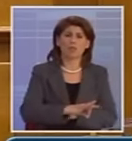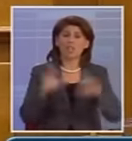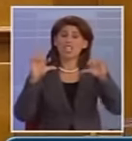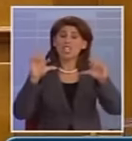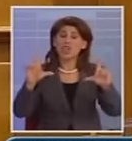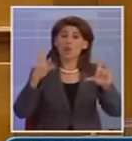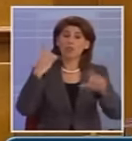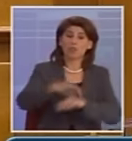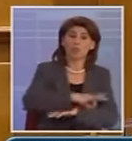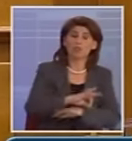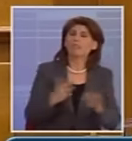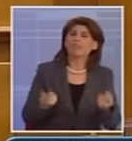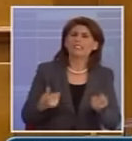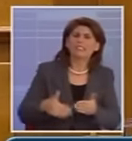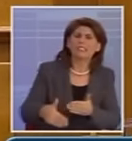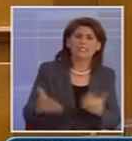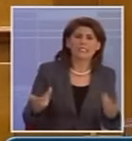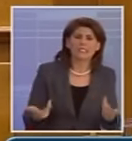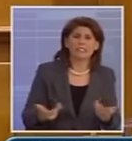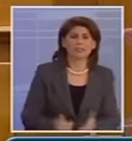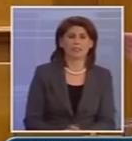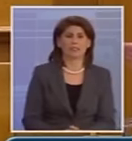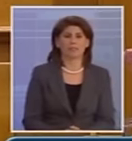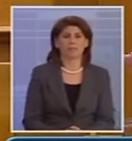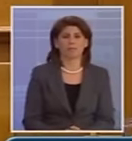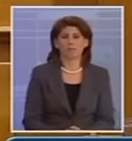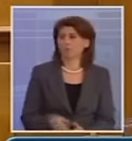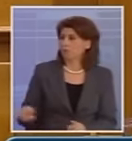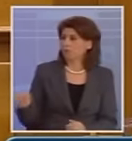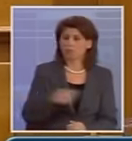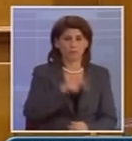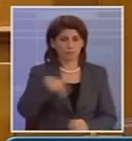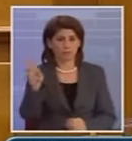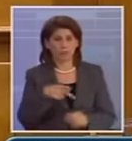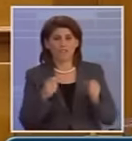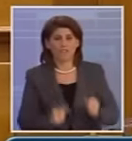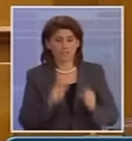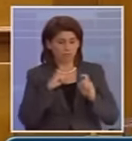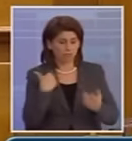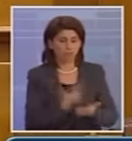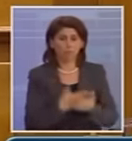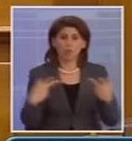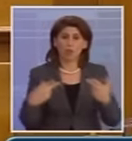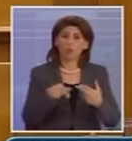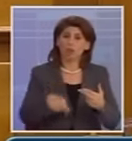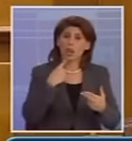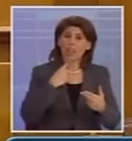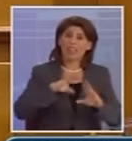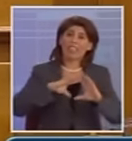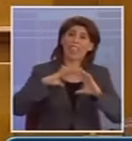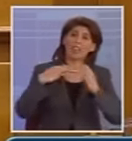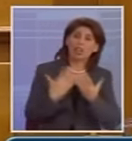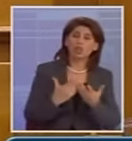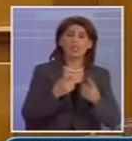ενός σχεδιασμού για το τι θα κάνετε. Οι άλλοι έχουν απορρίψει τη βασική σας απέτηση για το κούρεμα. Και τώρα μιλάτε με γενικότητες